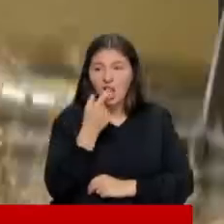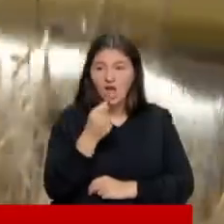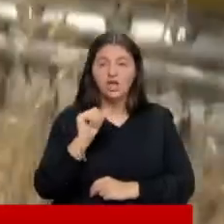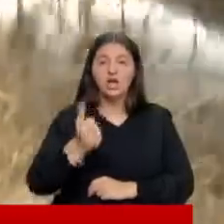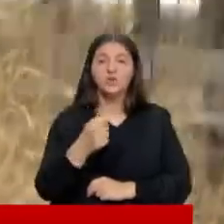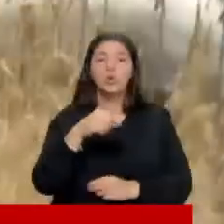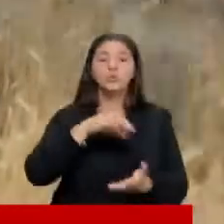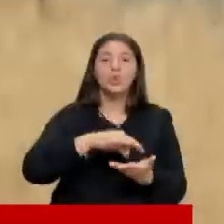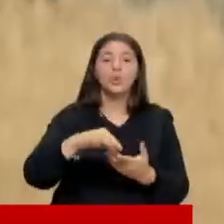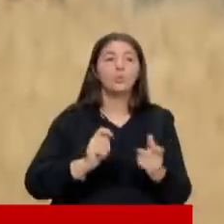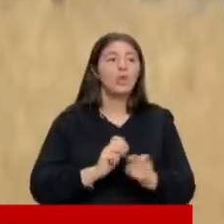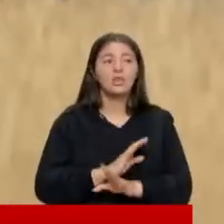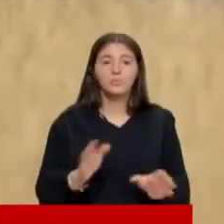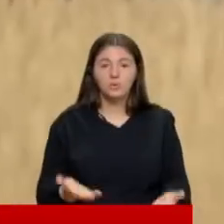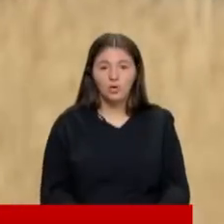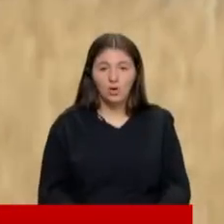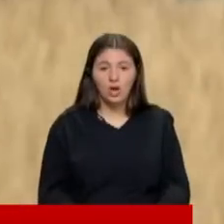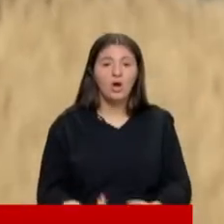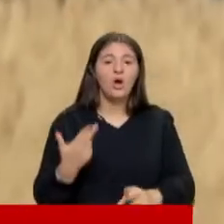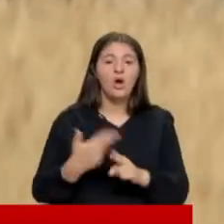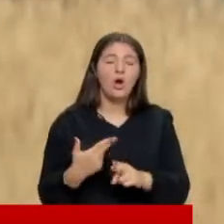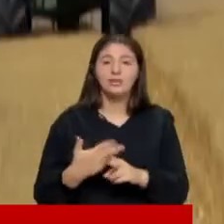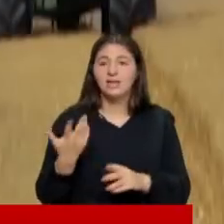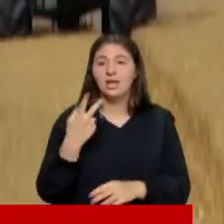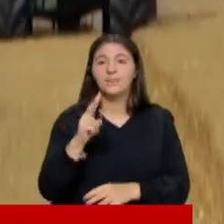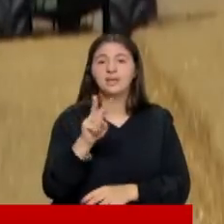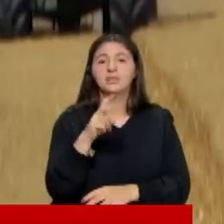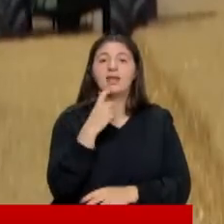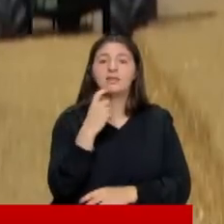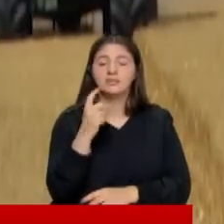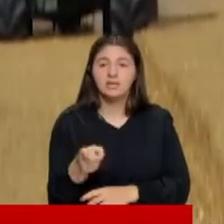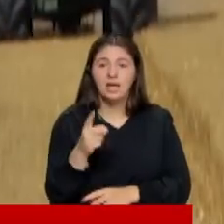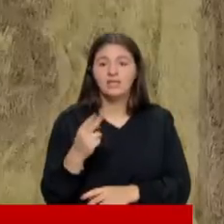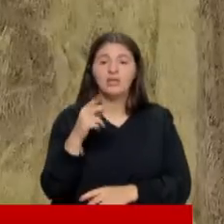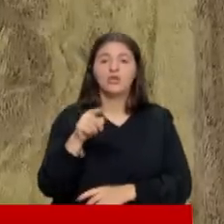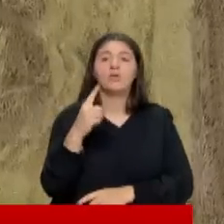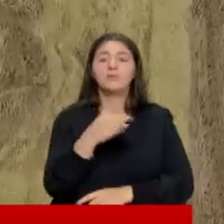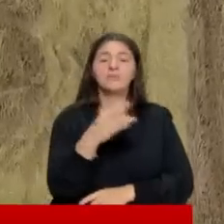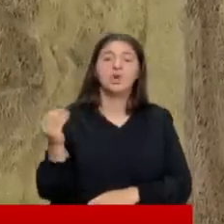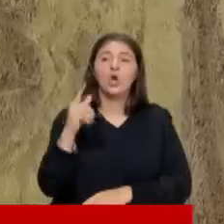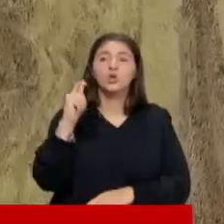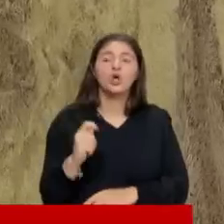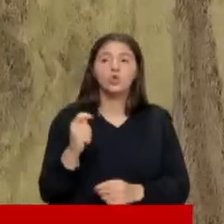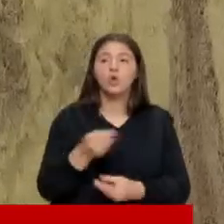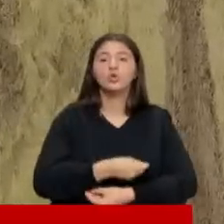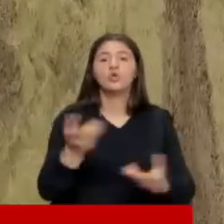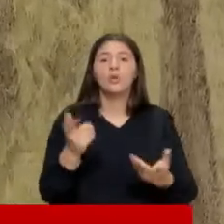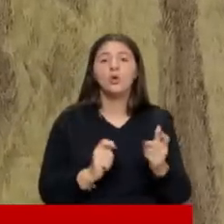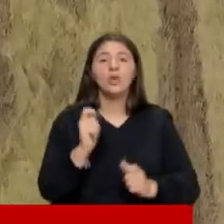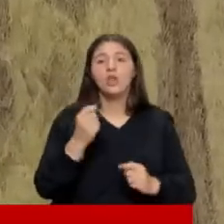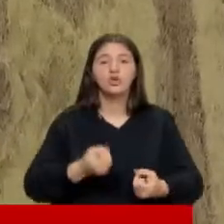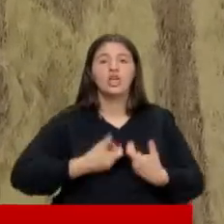ve kaliteli tohumluk kullanamıyor Örneğin 2020 yılında 7.1 milyon ton gübre kullanan